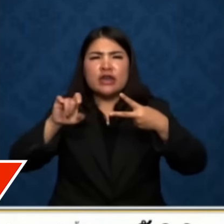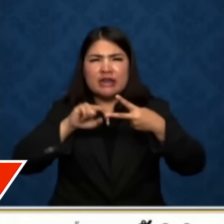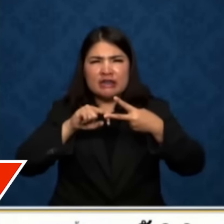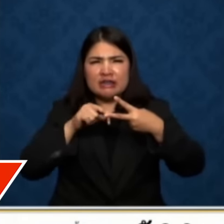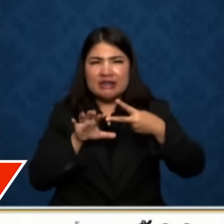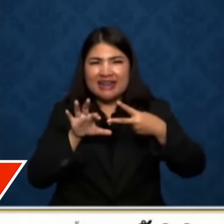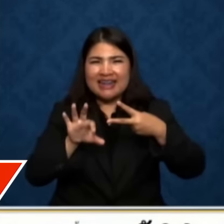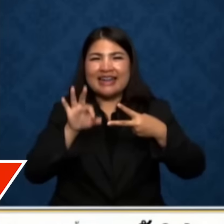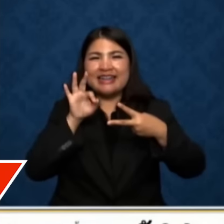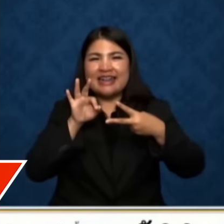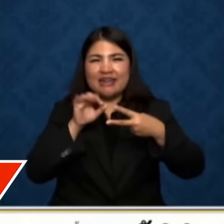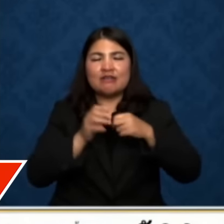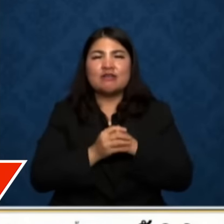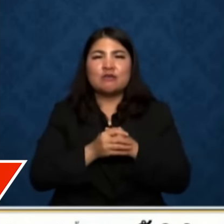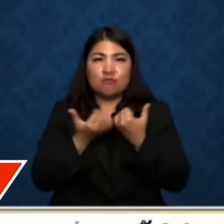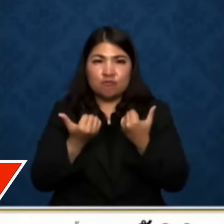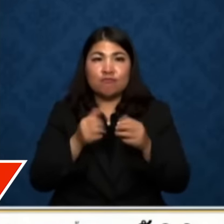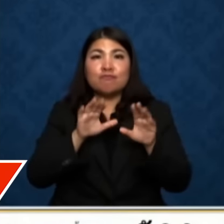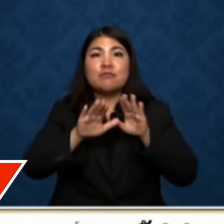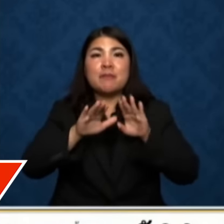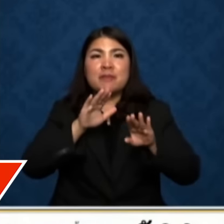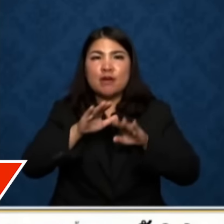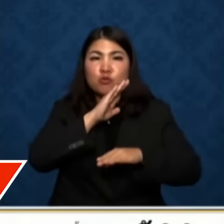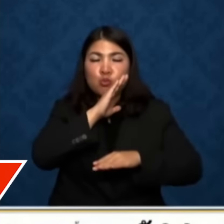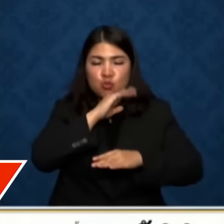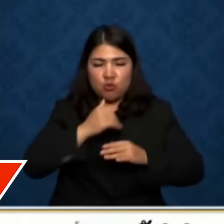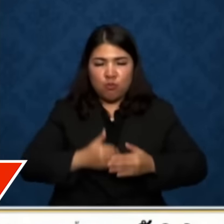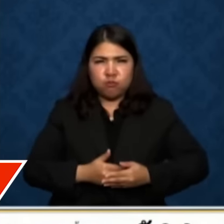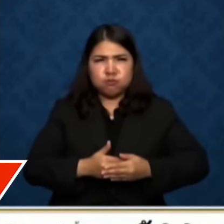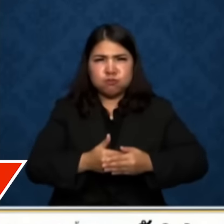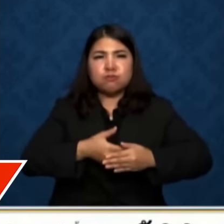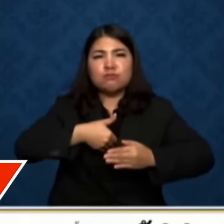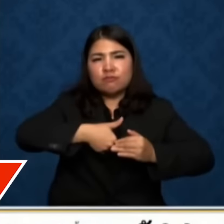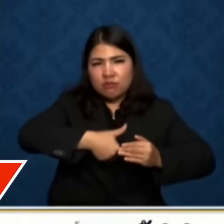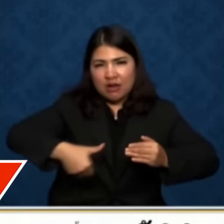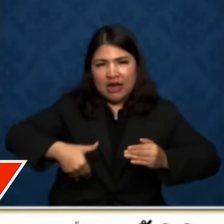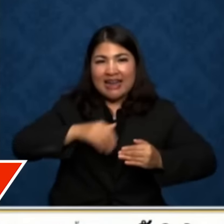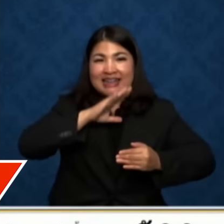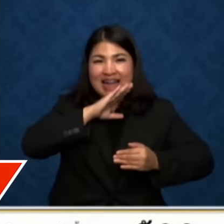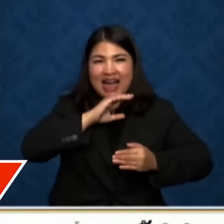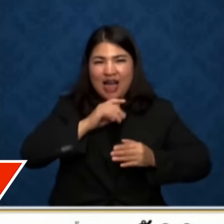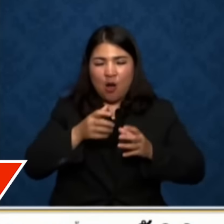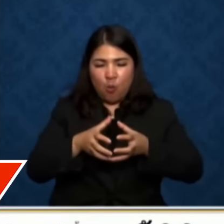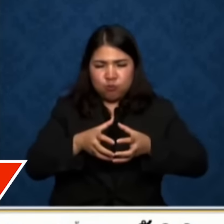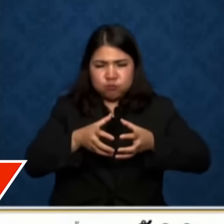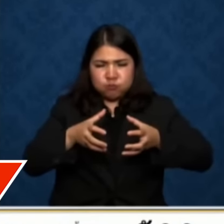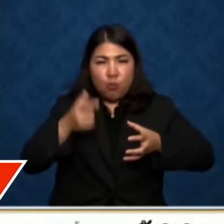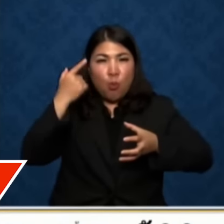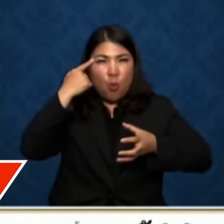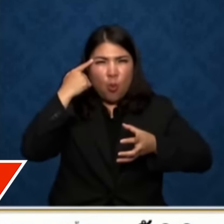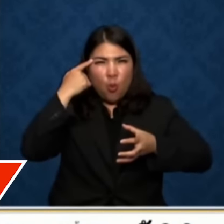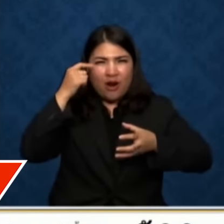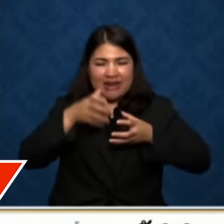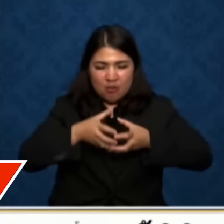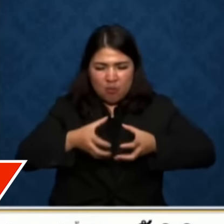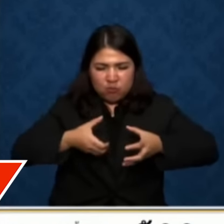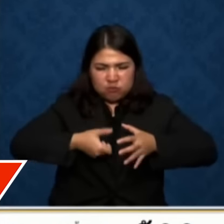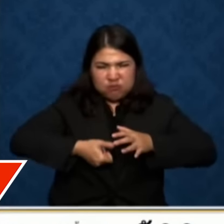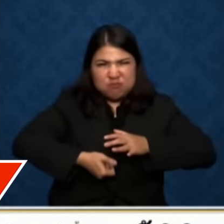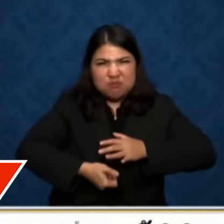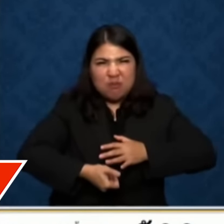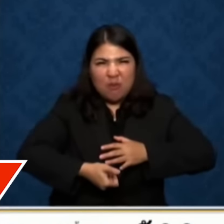ทียบให้เห็นภาพชัดง่ายๆครับคือผ่าท้องคลอดถ้าหัวเด็กใหญ่อุ้งเชิงกรานแม่เล็กหัวออกไม่